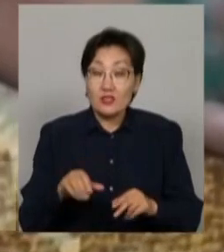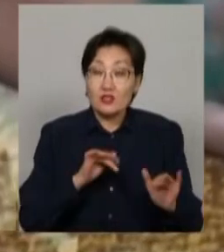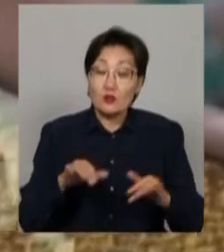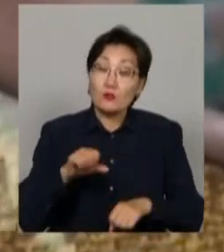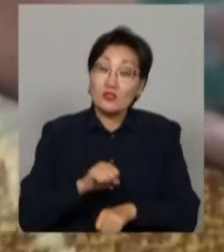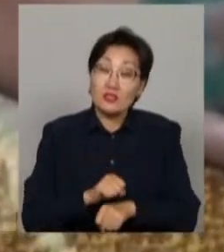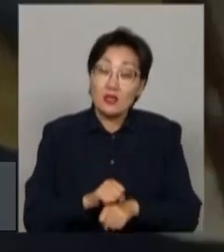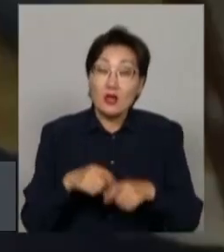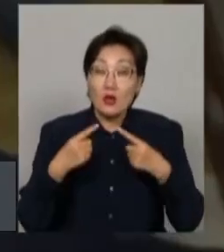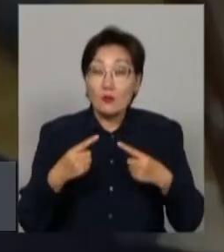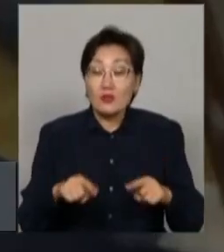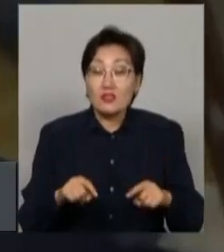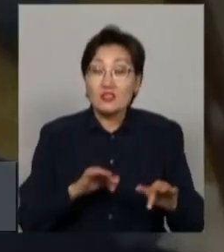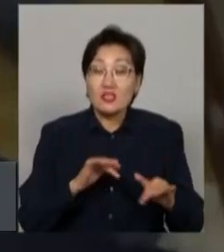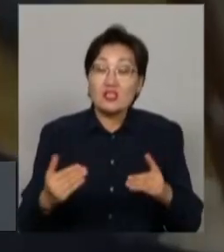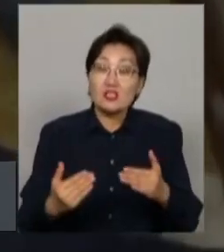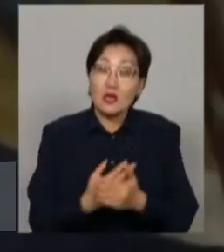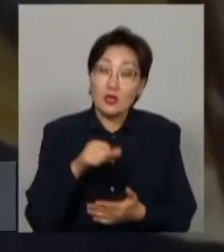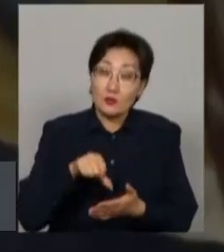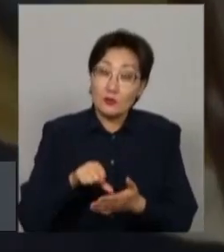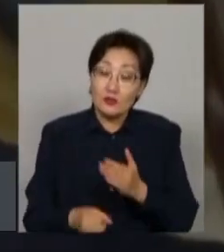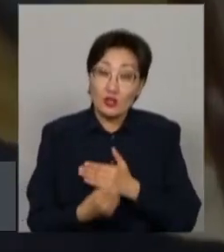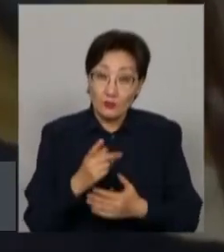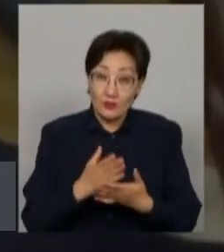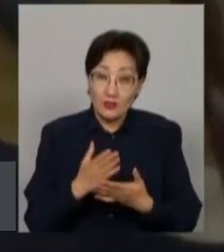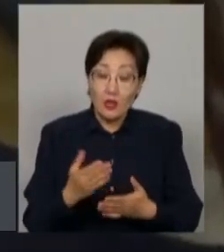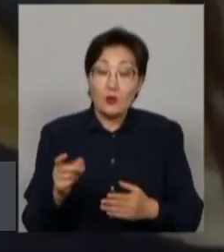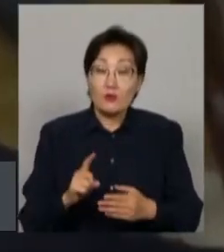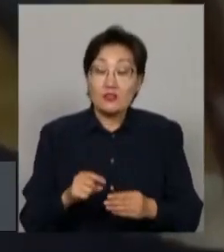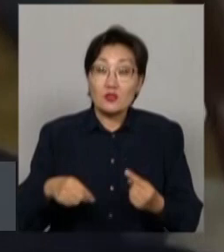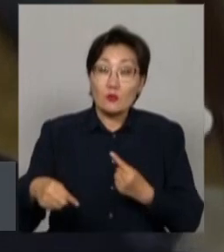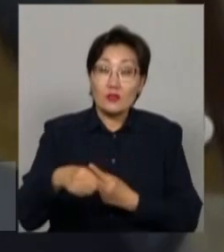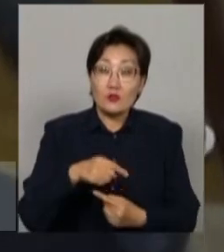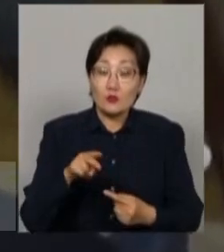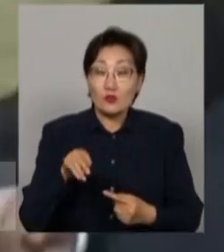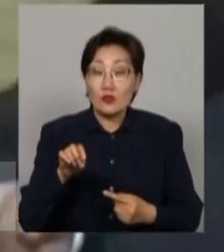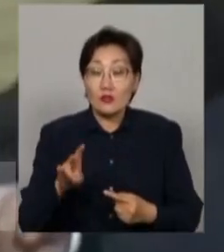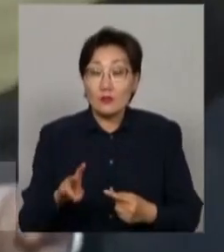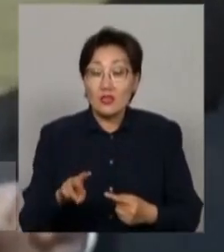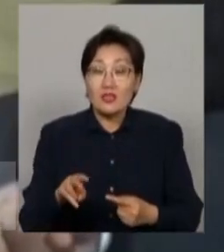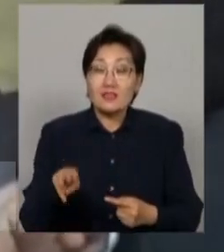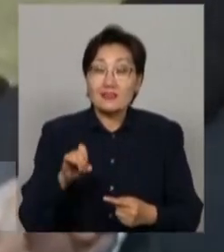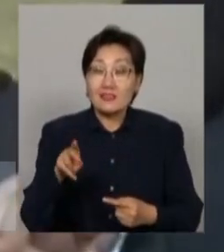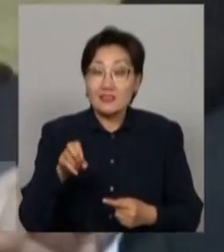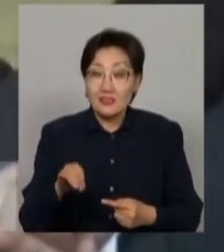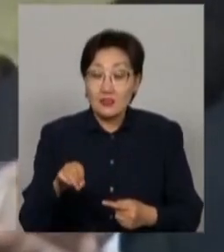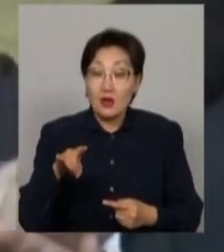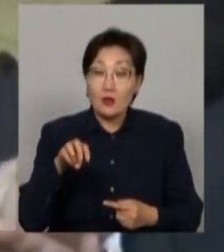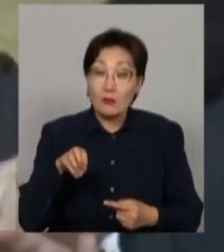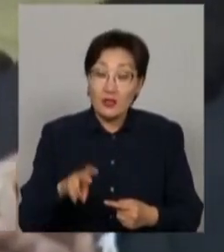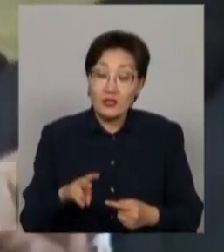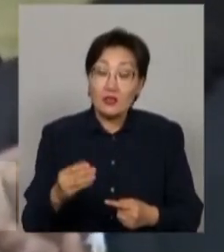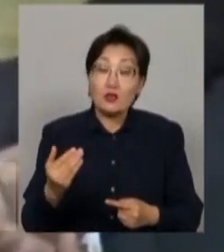тоқтатылып жатса, енді бір істе жаңа фигуранттар пайда болуда. Бір анығы, кәсіпкер Қайрат Құдайбергенмен Дики Арман лақабатымен танылған